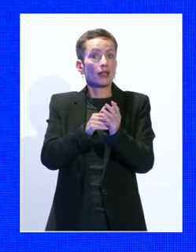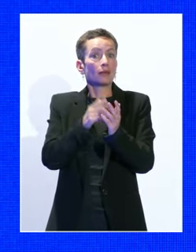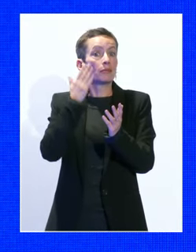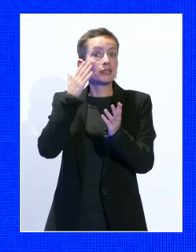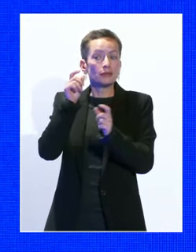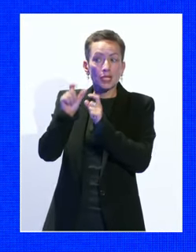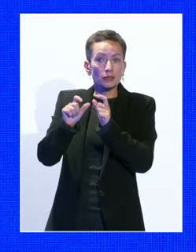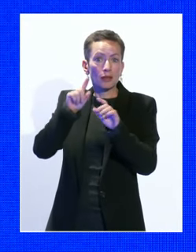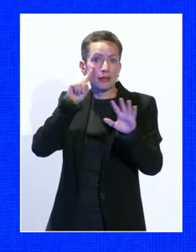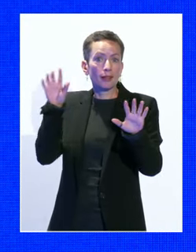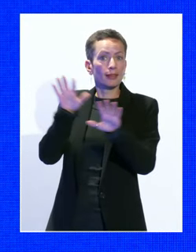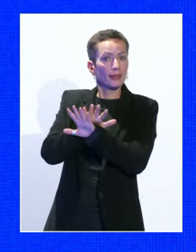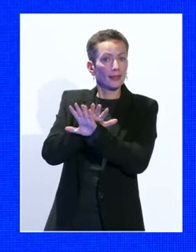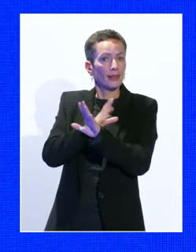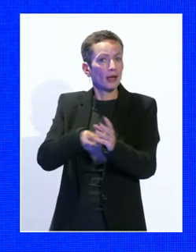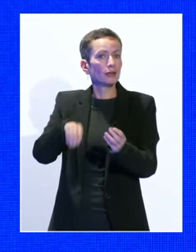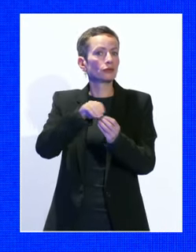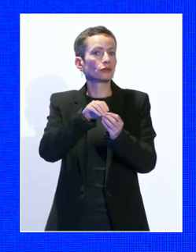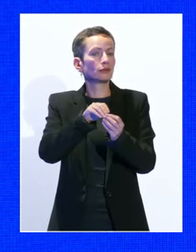à repérer.